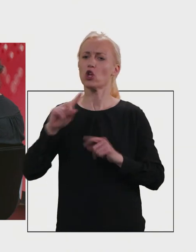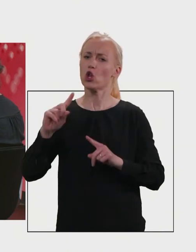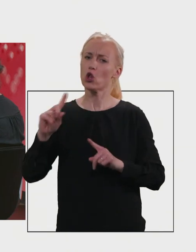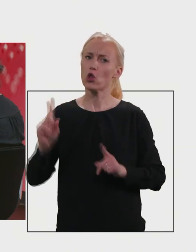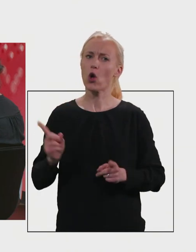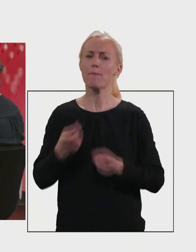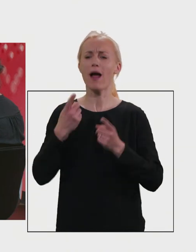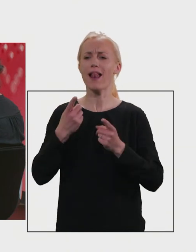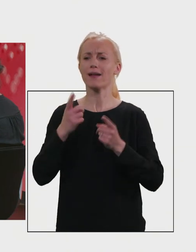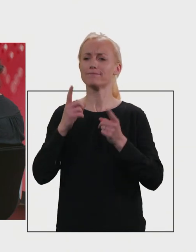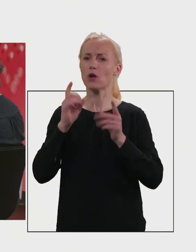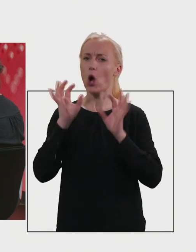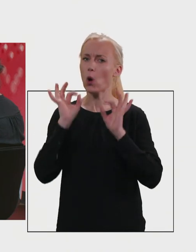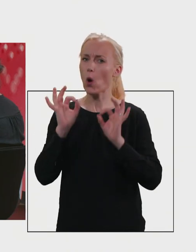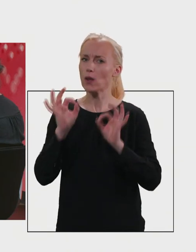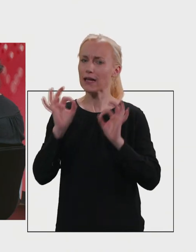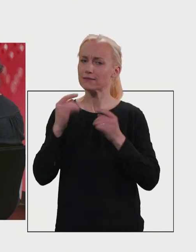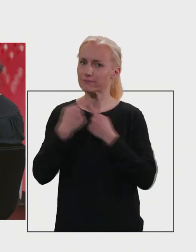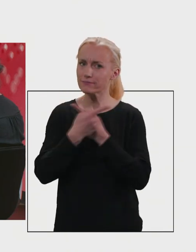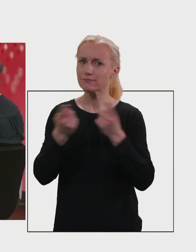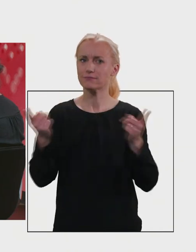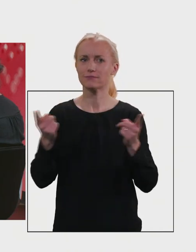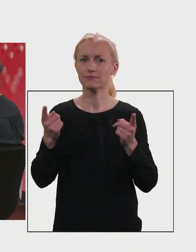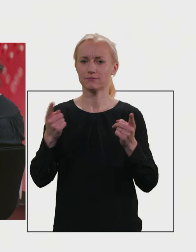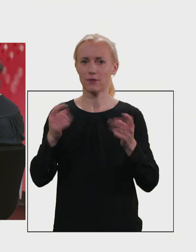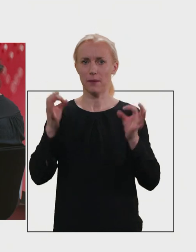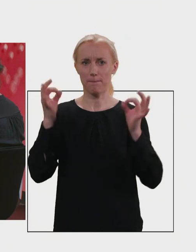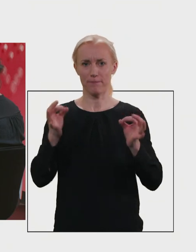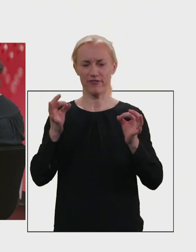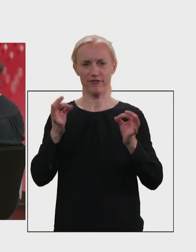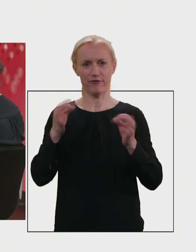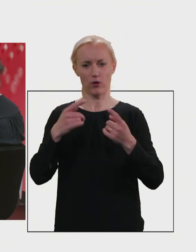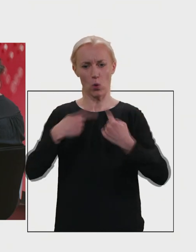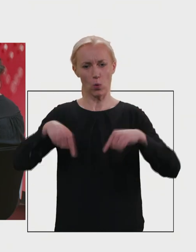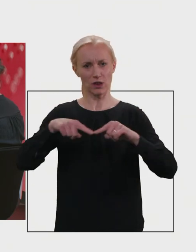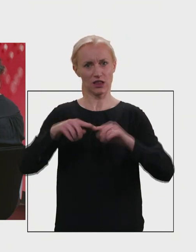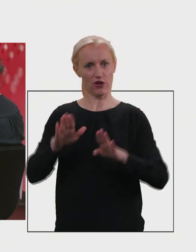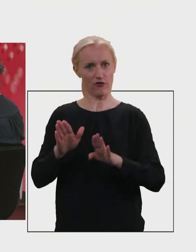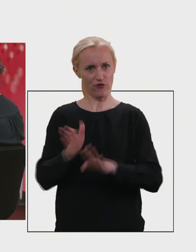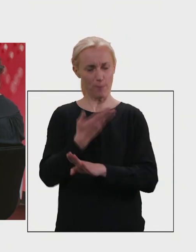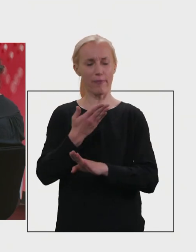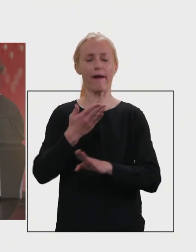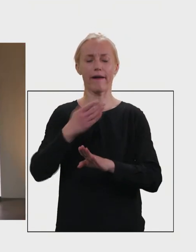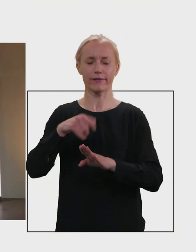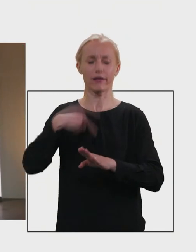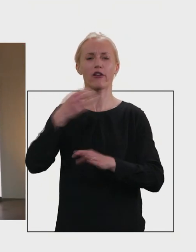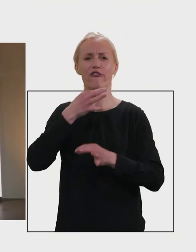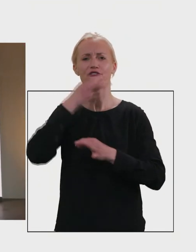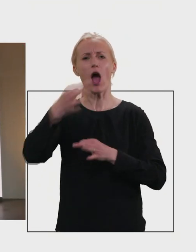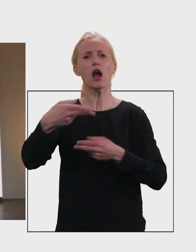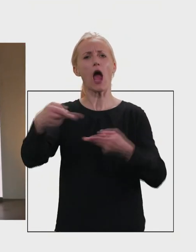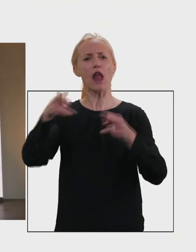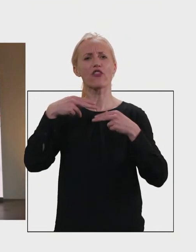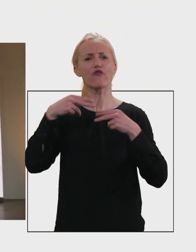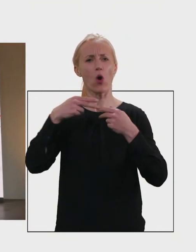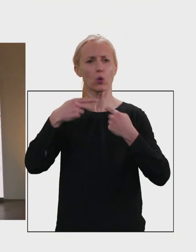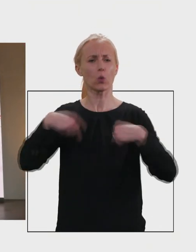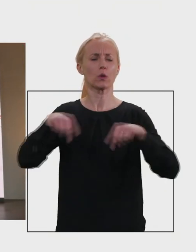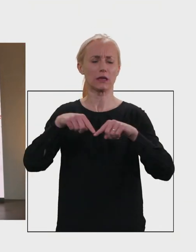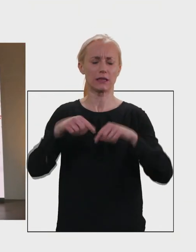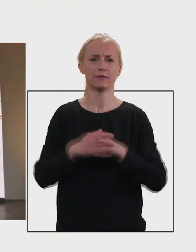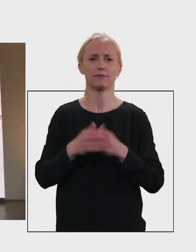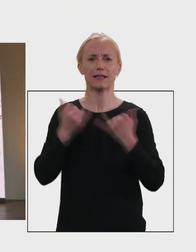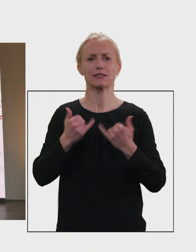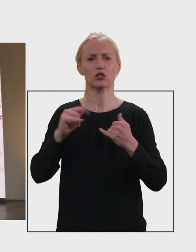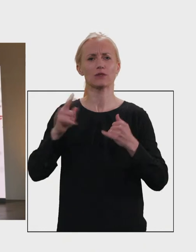ganz konkret sagen, es gibt natürlich nach dieser Runde, wie am Anfang schon angesprochen, auch eine Frage-Antwort-Runde. Ich sage gerne jetzt nochmal